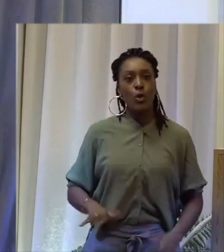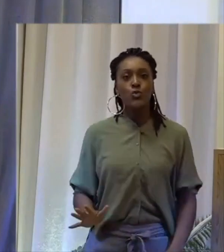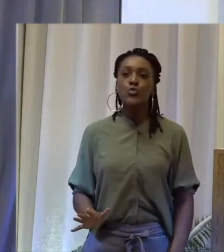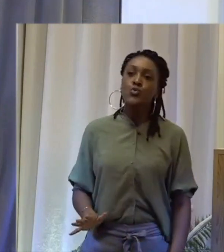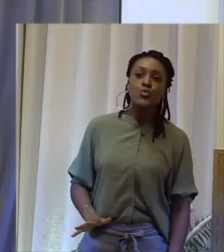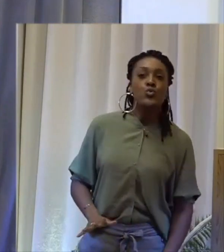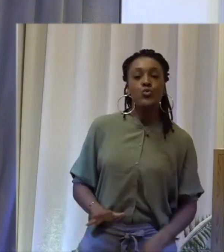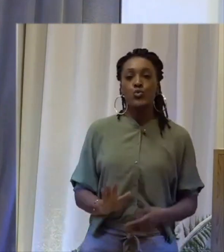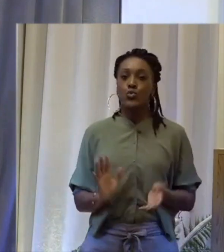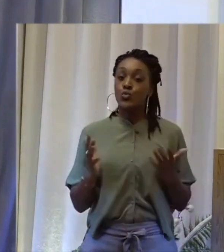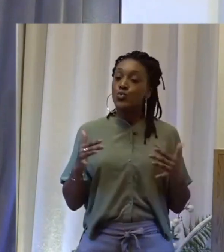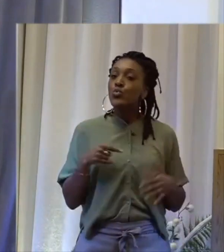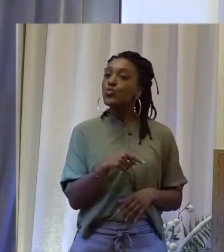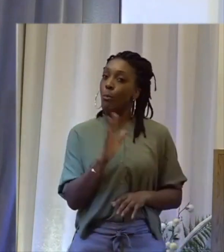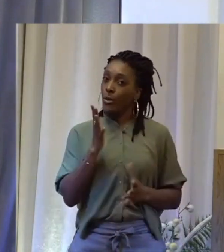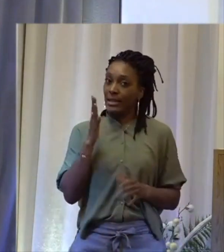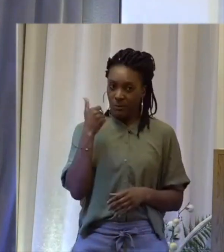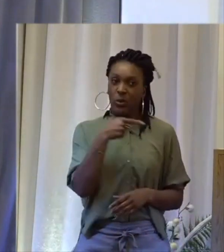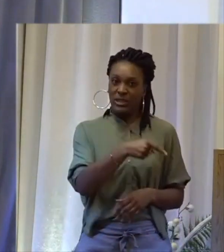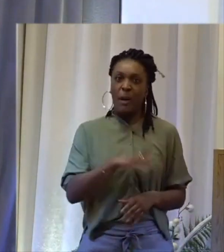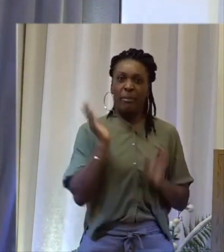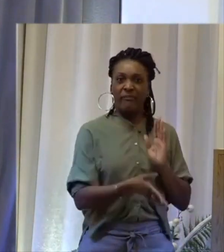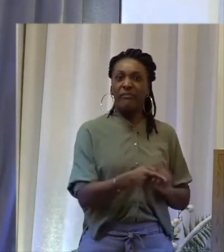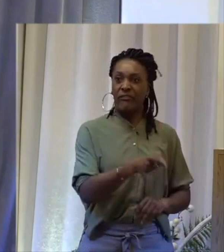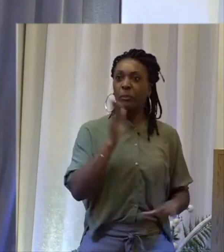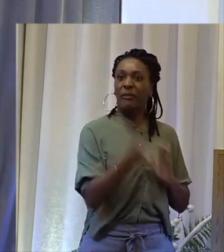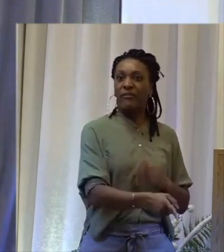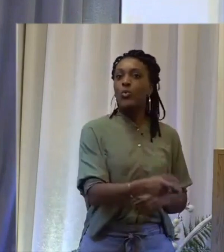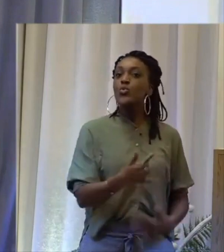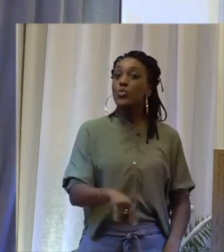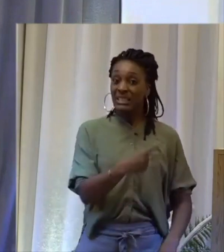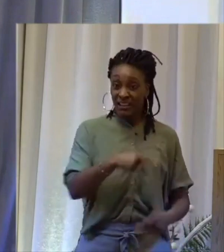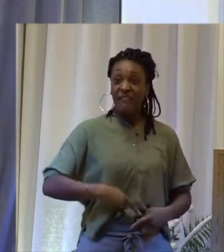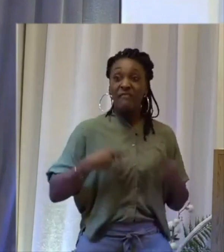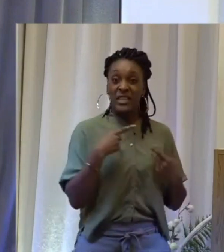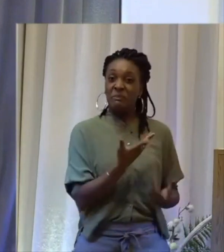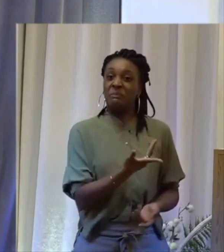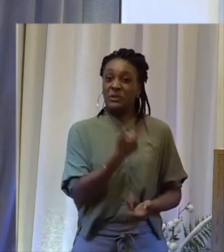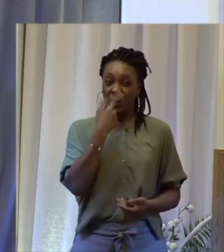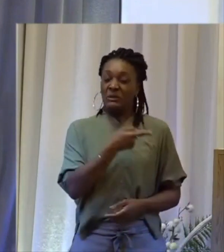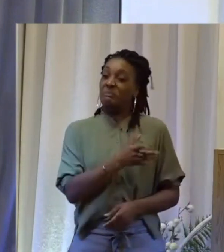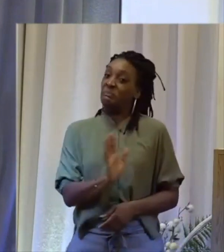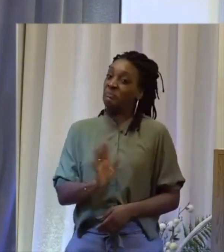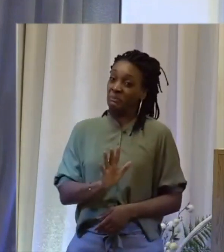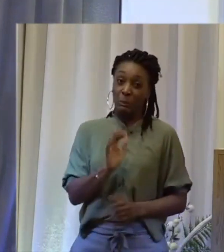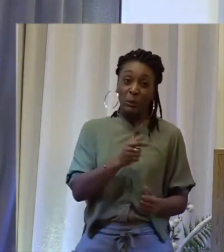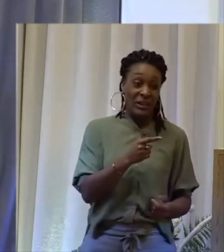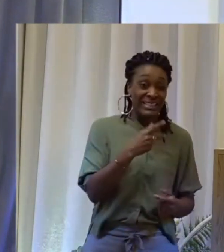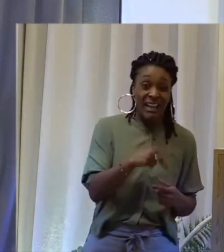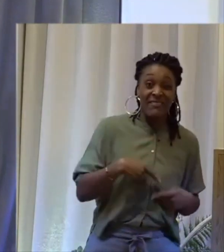très reluisantes, qu'on ne voudrait même pas exprimer en public, parce que sa vie n'en vaut pas la peine. Ça pourrait